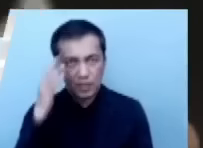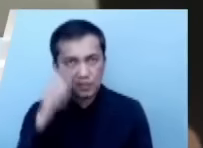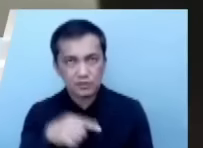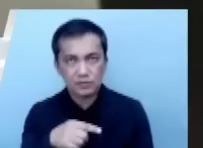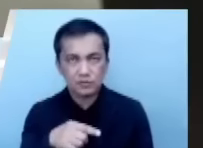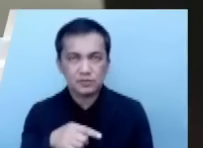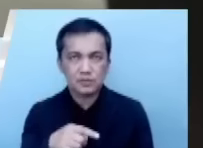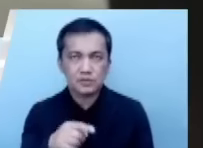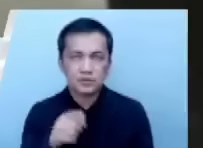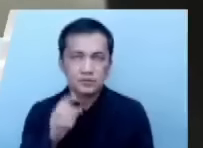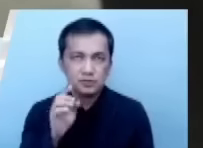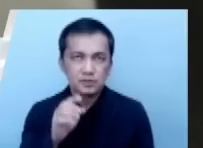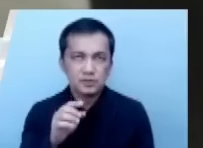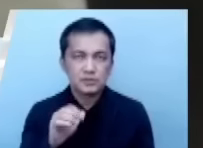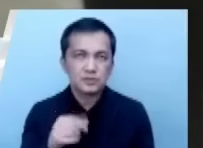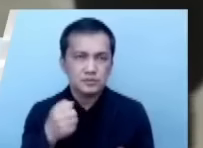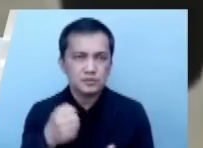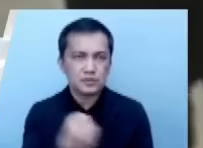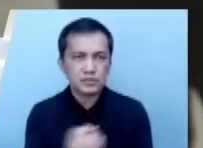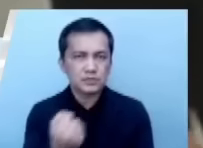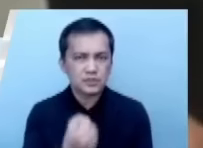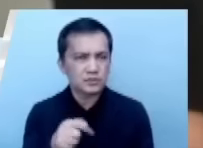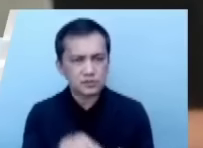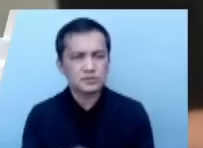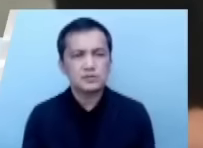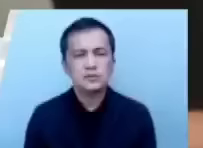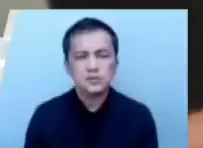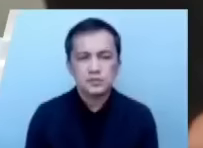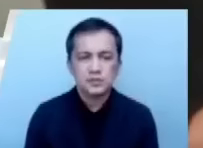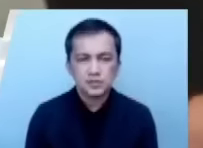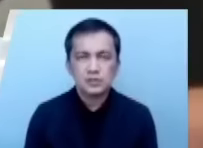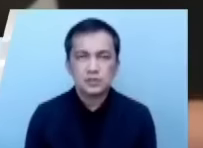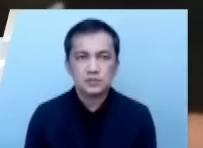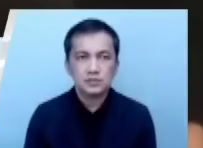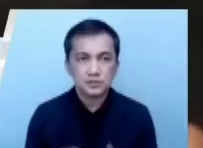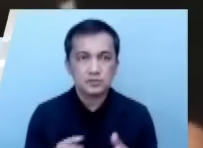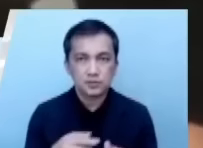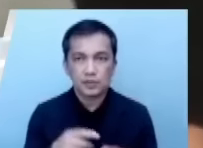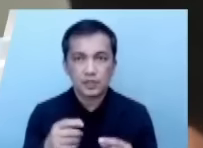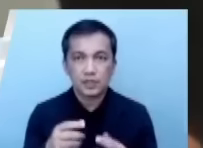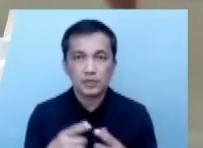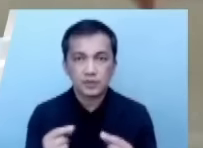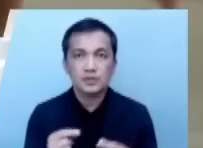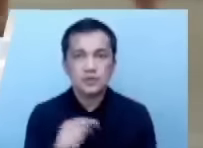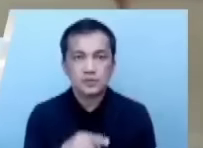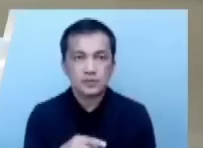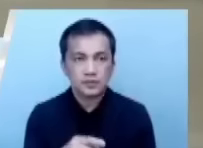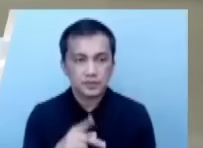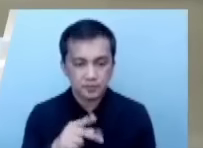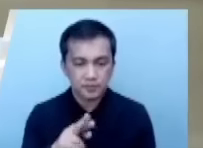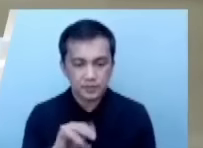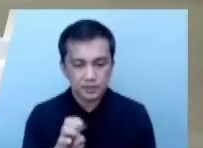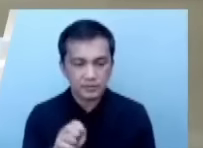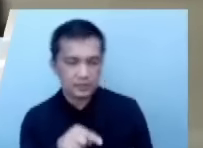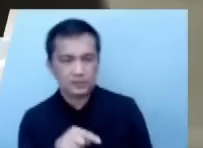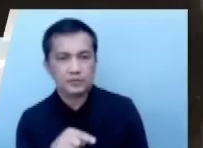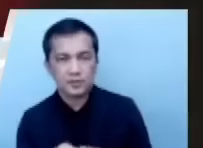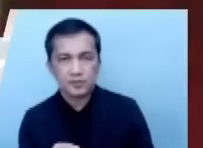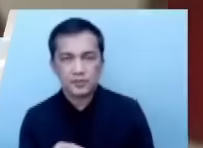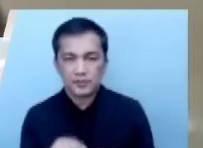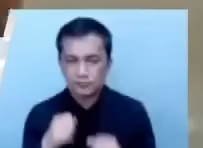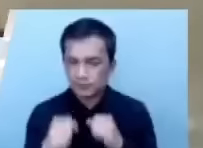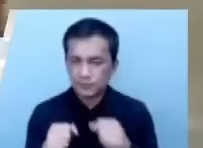ay napakatibay na boxers. Lalo na ngayon sa mga hapon kasi prime nila ngayon. Pero habang nasa ring pa, hindi pa